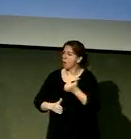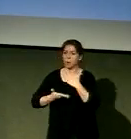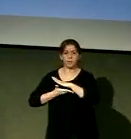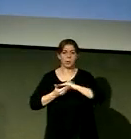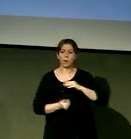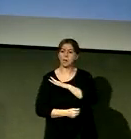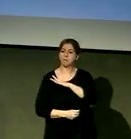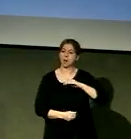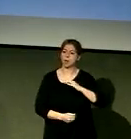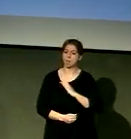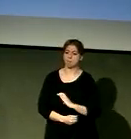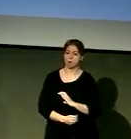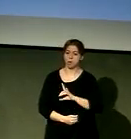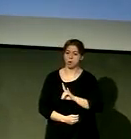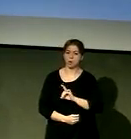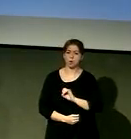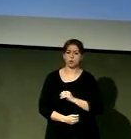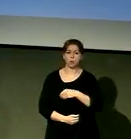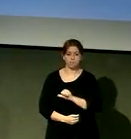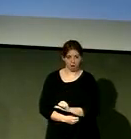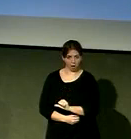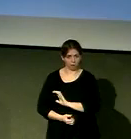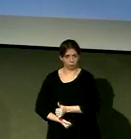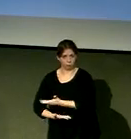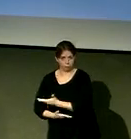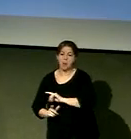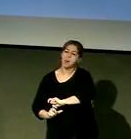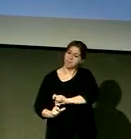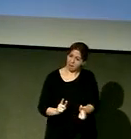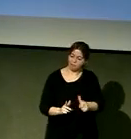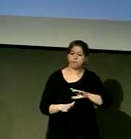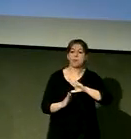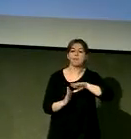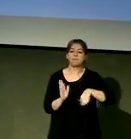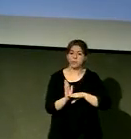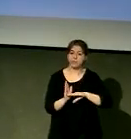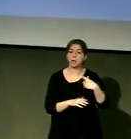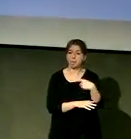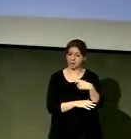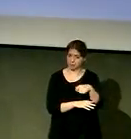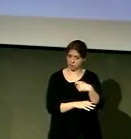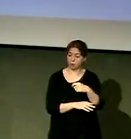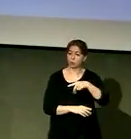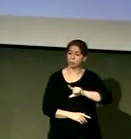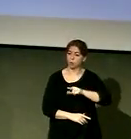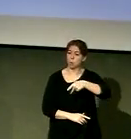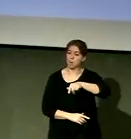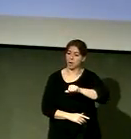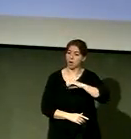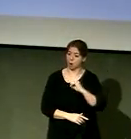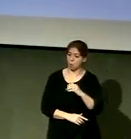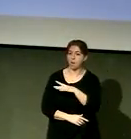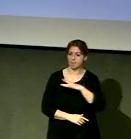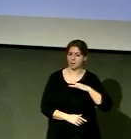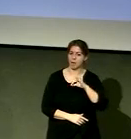Choma, et après la vice-présidente de 2PAO, Marie Ferré, et Jacques qui fera l'introduction à